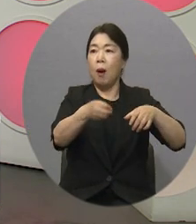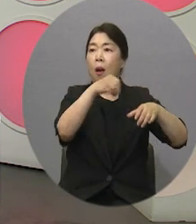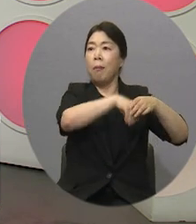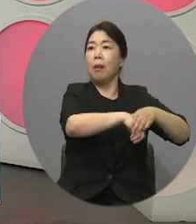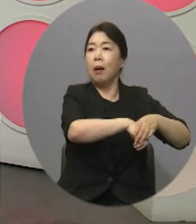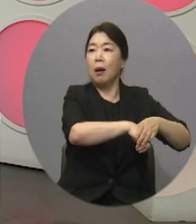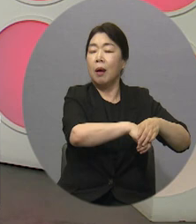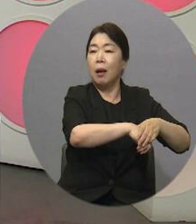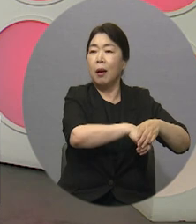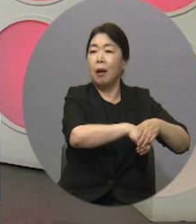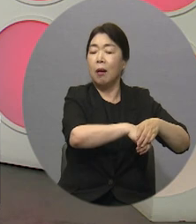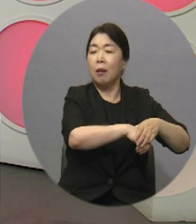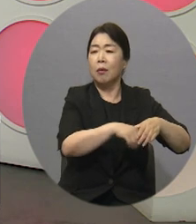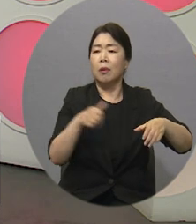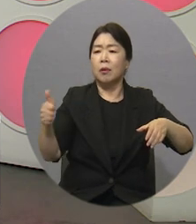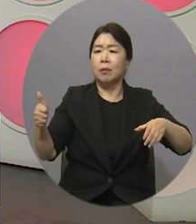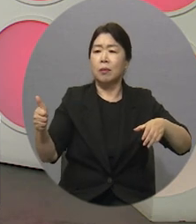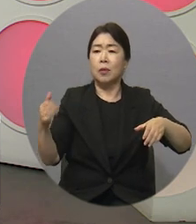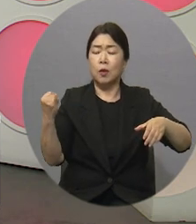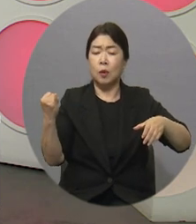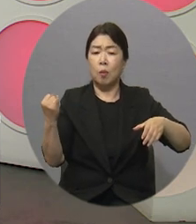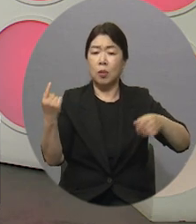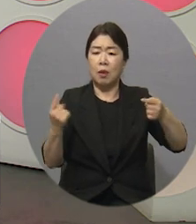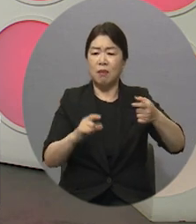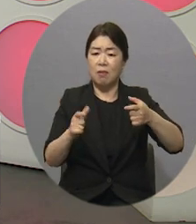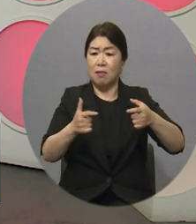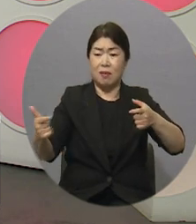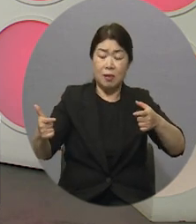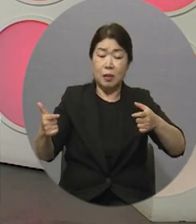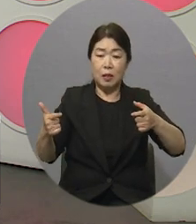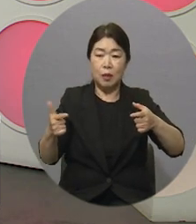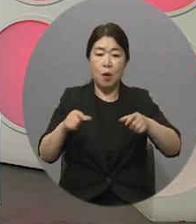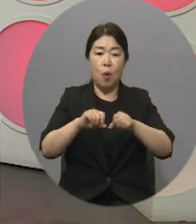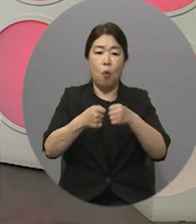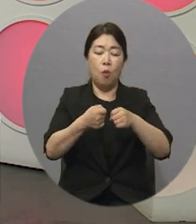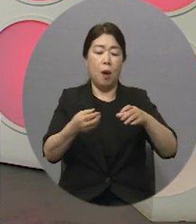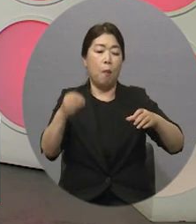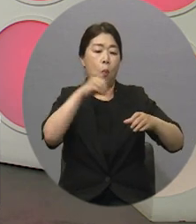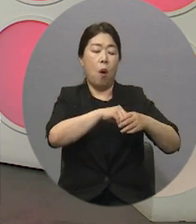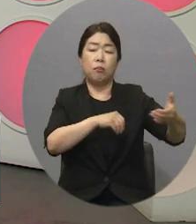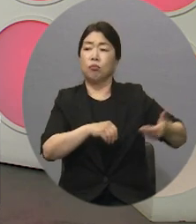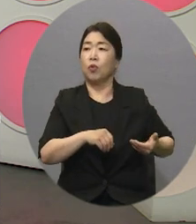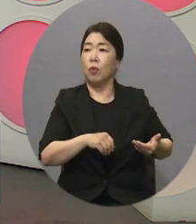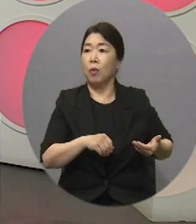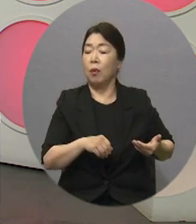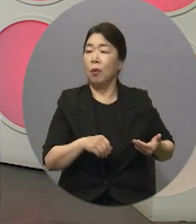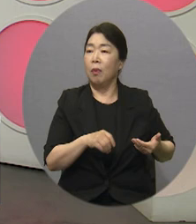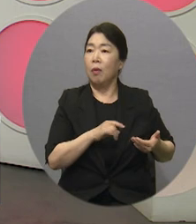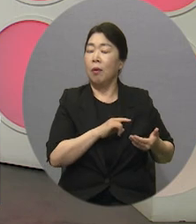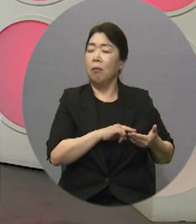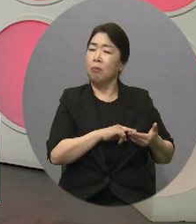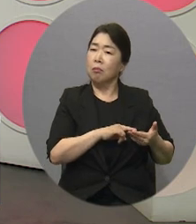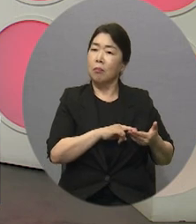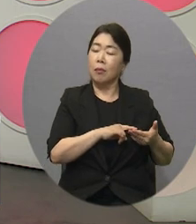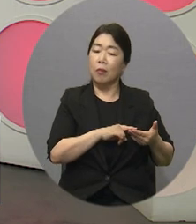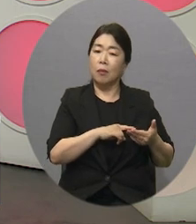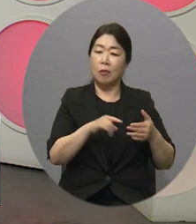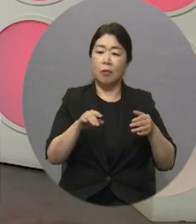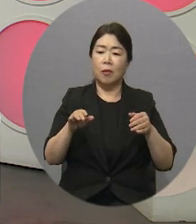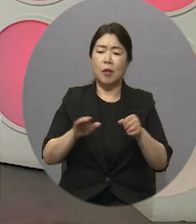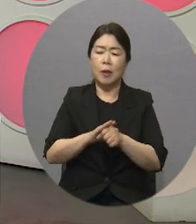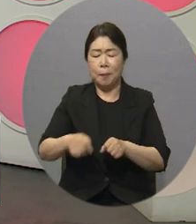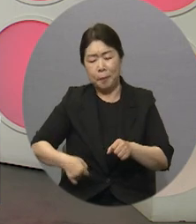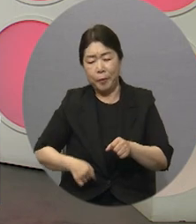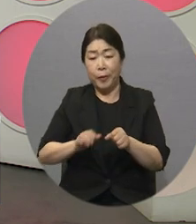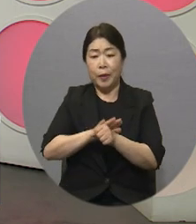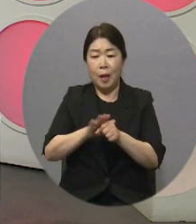넣어주셨고 아주머니에게 주었던 것보다 더 먹음직스러워 보였습니다. 이야. 인정은 돌고